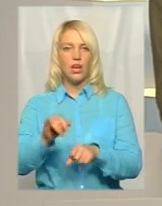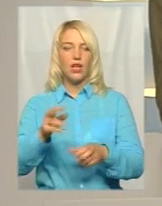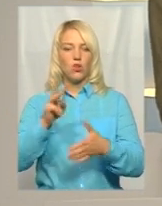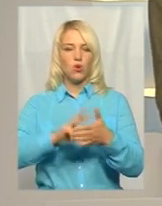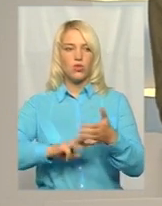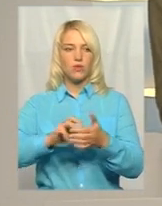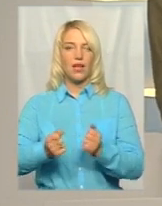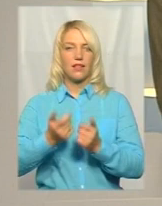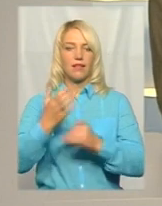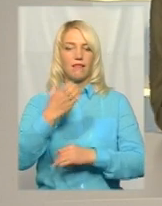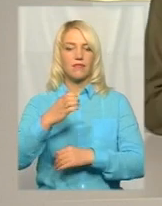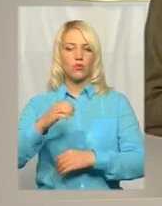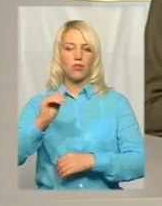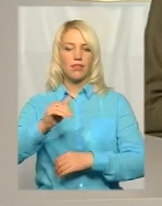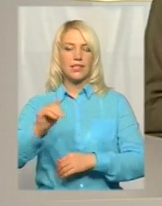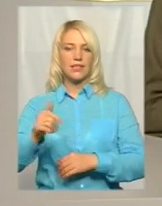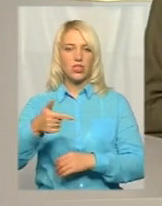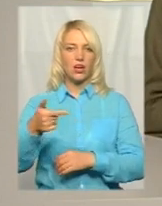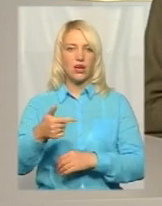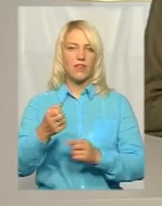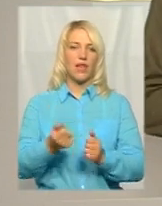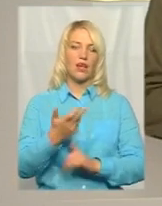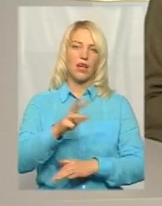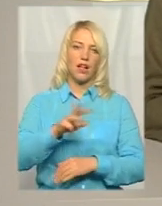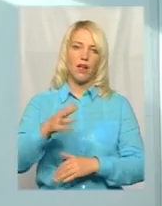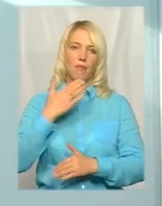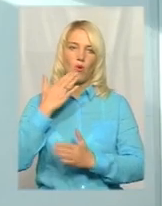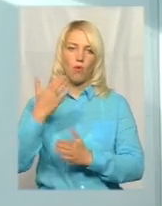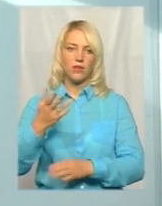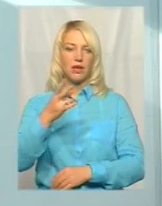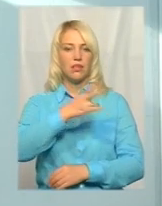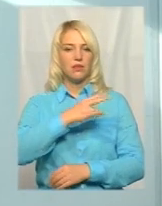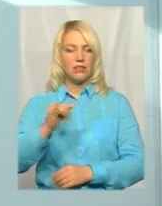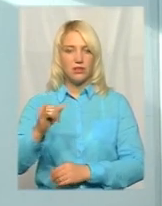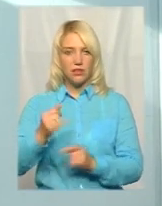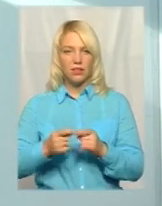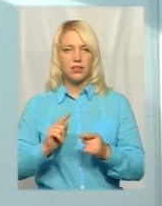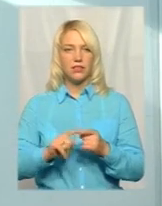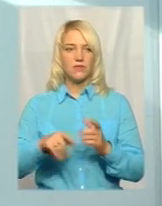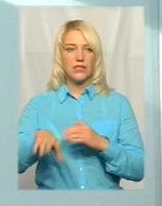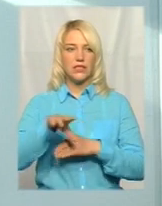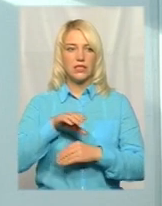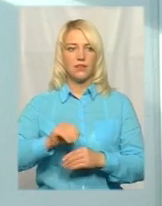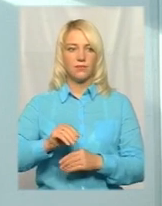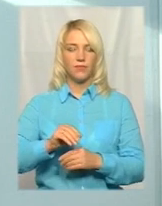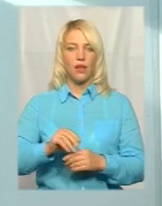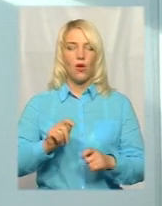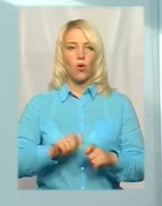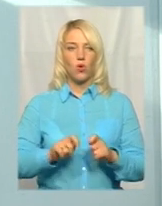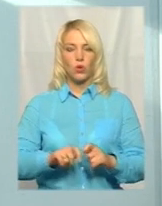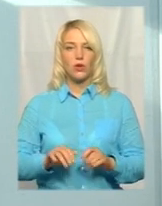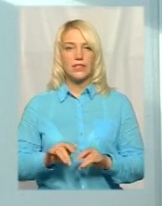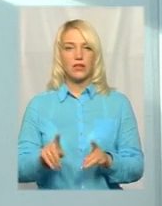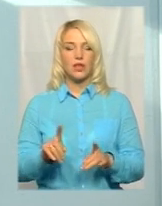сот тисяч гривень або навіть на кілька мільйонів? Звичайно, що ні. Всі контрольні заходи,